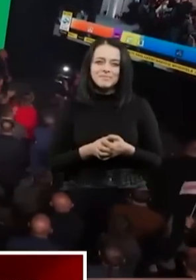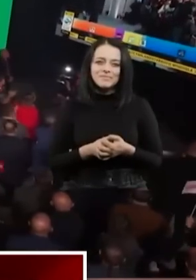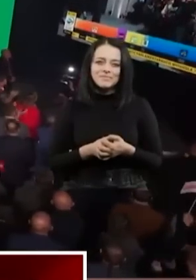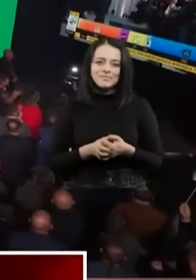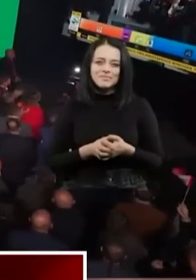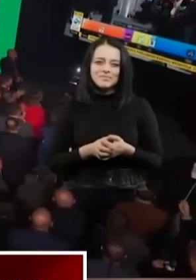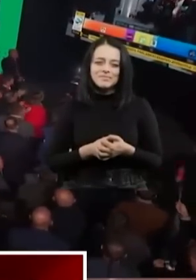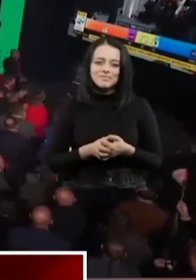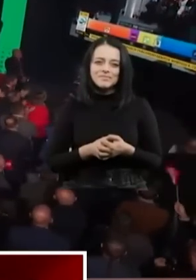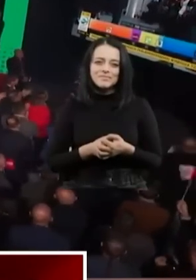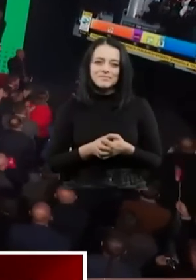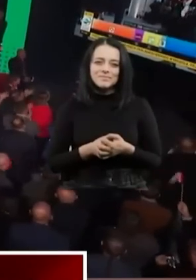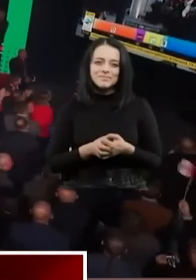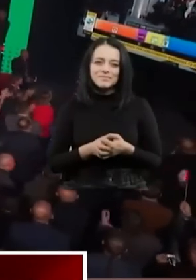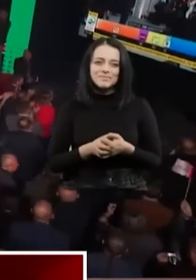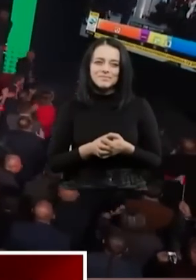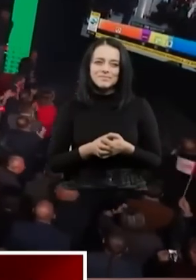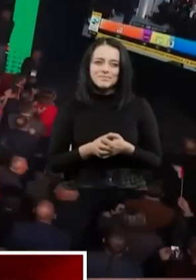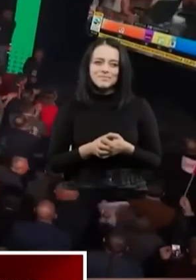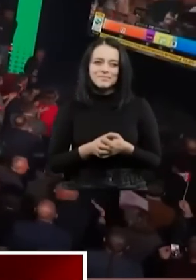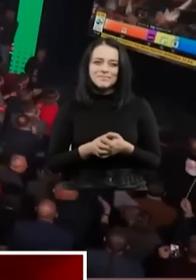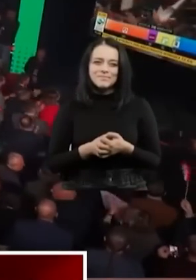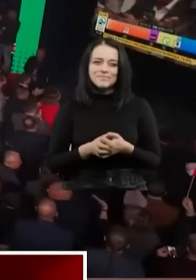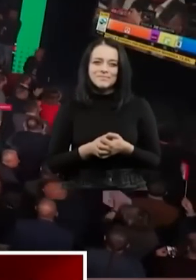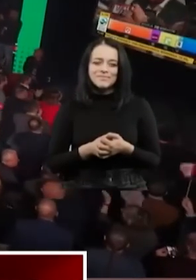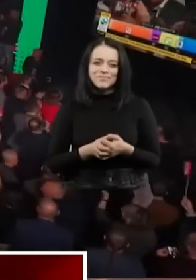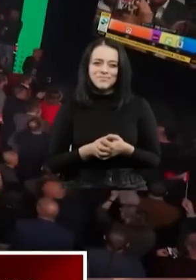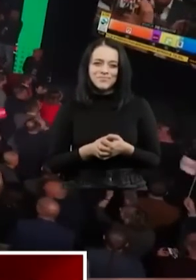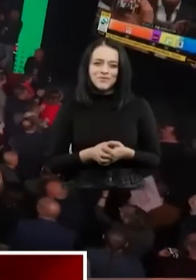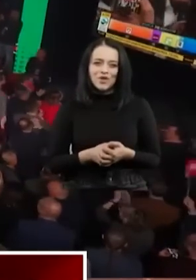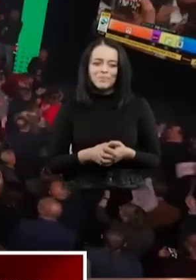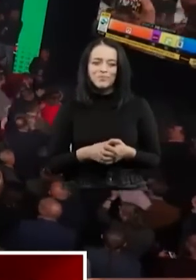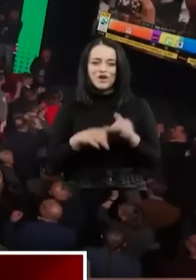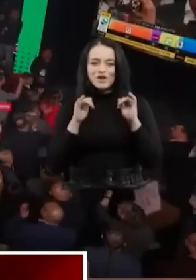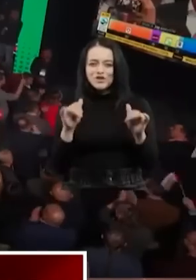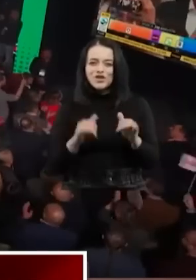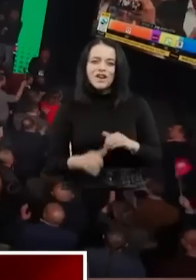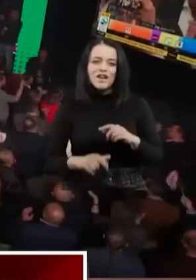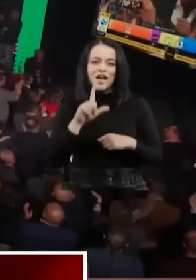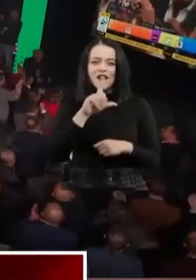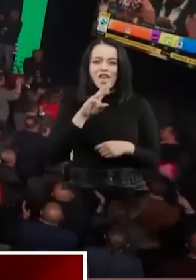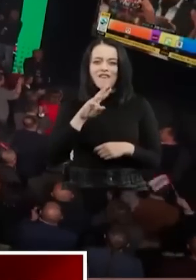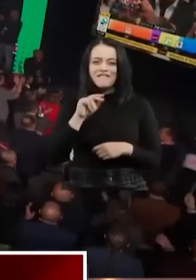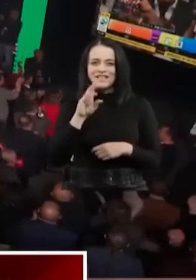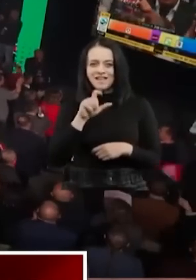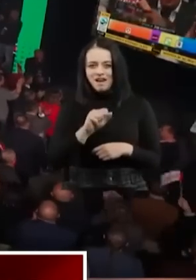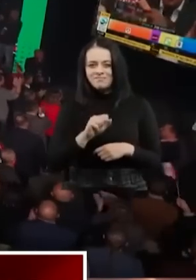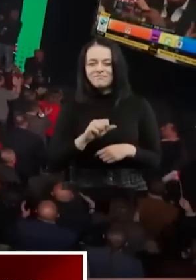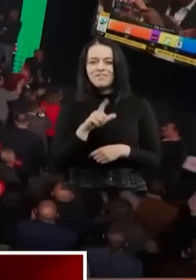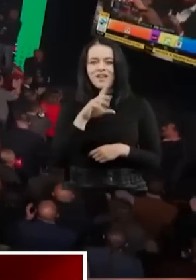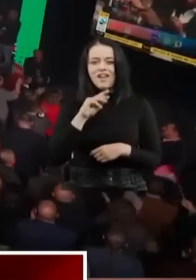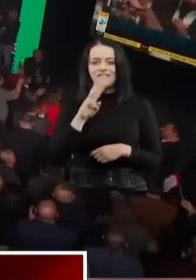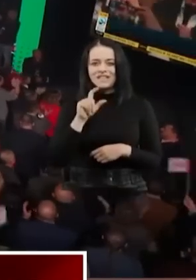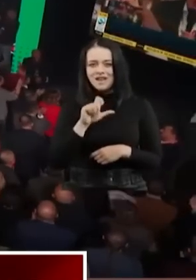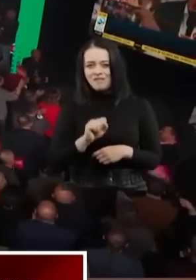Obywatelska. I pytanie, czy ktoś jeszcze potrzebuje Czarzastego i jego ludzi do tego, żeby mówić w Polsce o lewicy. Na tę chwilę lewicą w